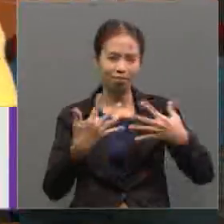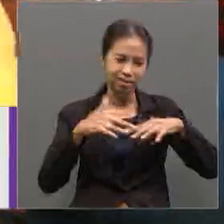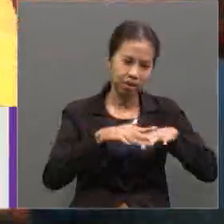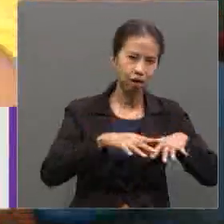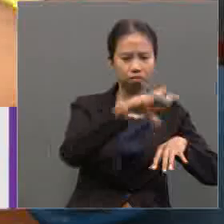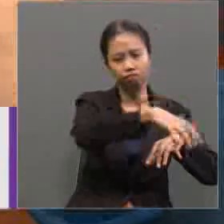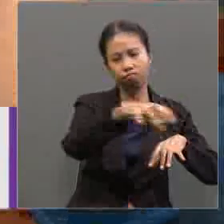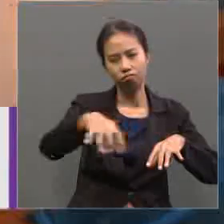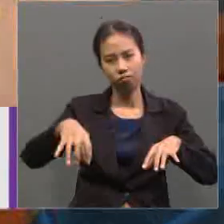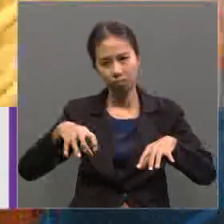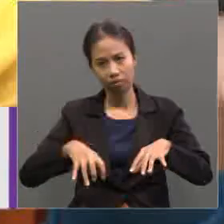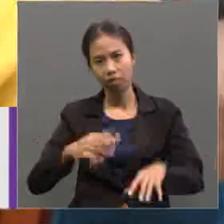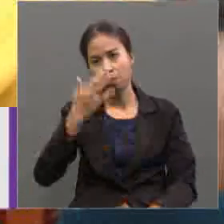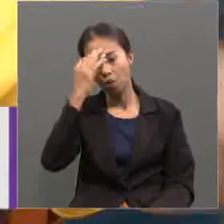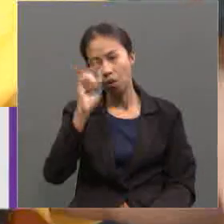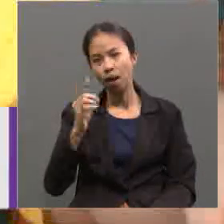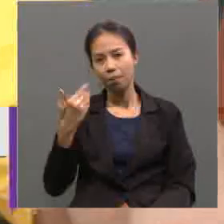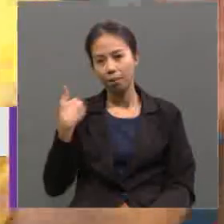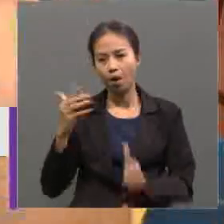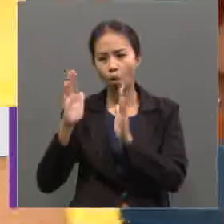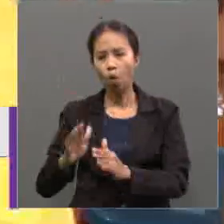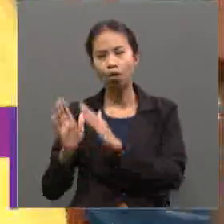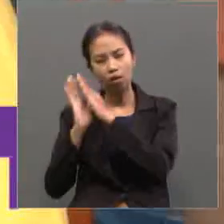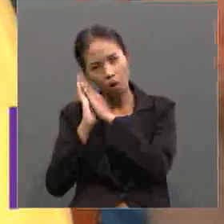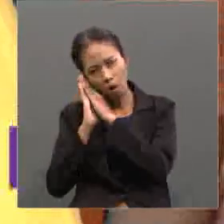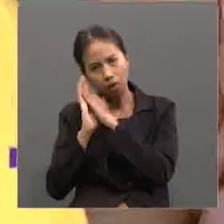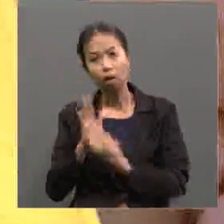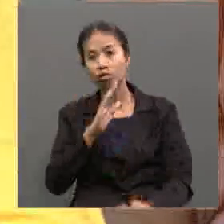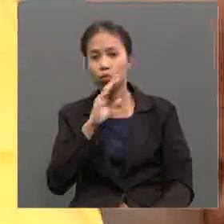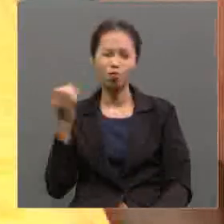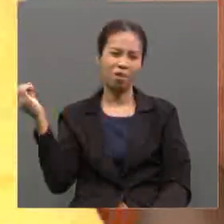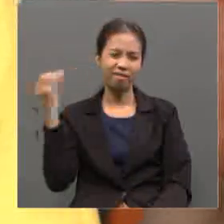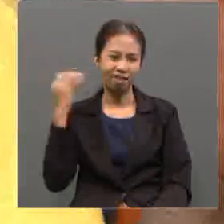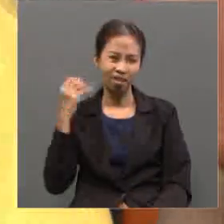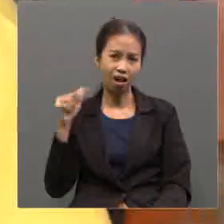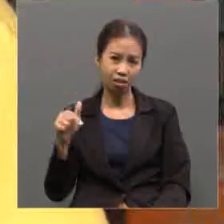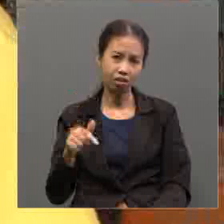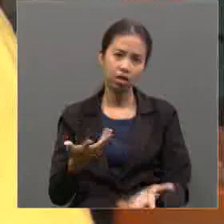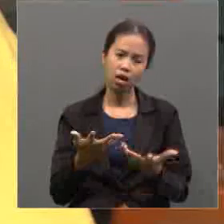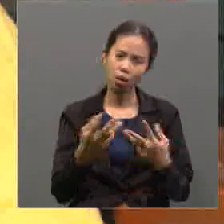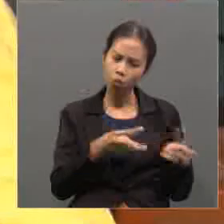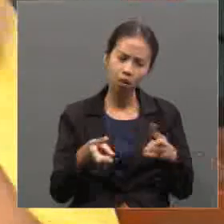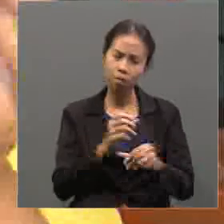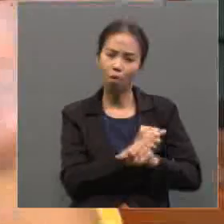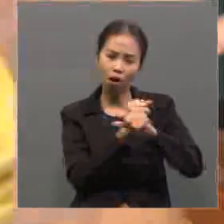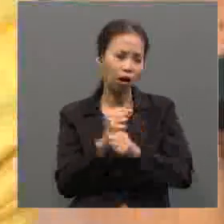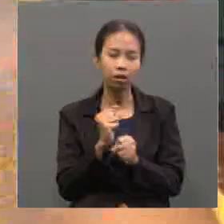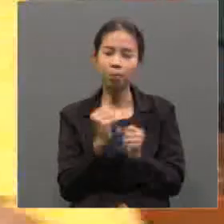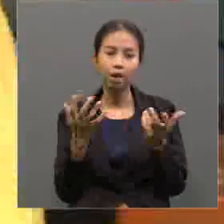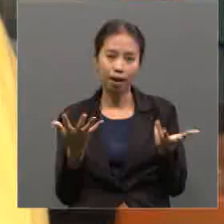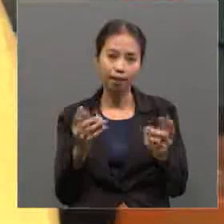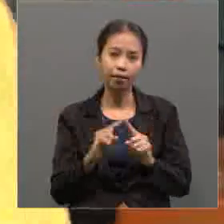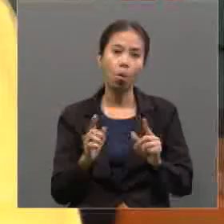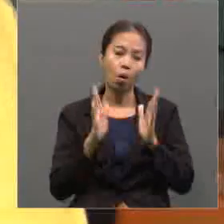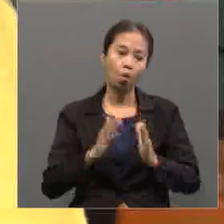หลายทางเพราะว่ามันก็จะมีคนที่เข้ามาพักอยู่ด้านในด้วยจะมีเสียงรบกวนหรือเปล่าหรือว่าเขาจะควบคุมกันยังไงแต่สำหรับพ่อค้า